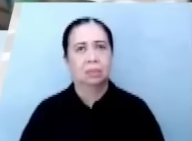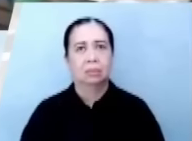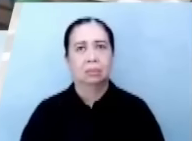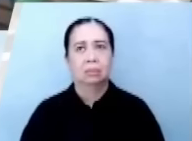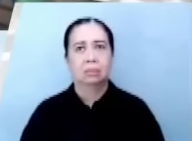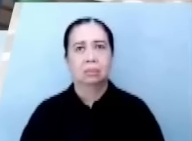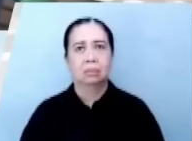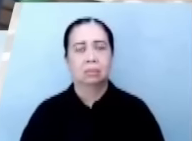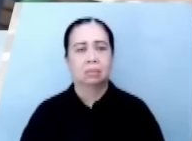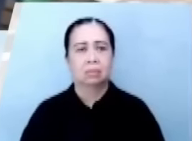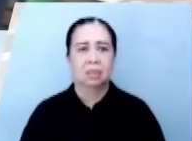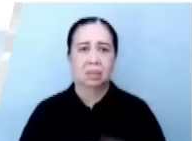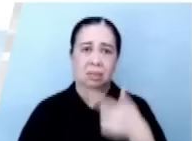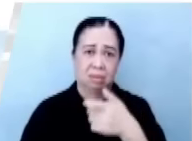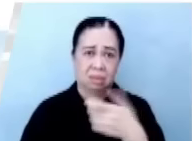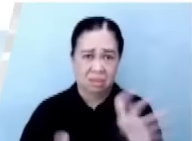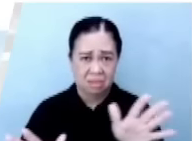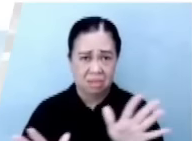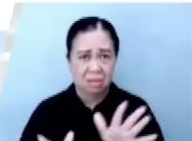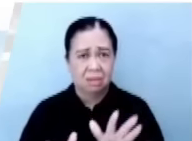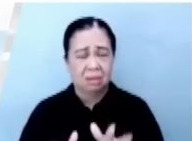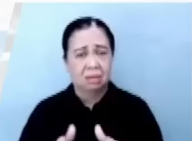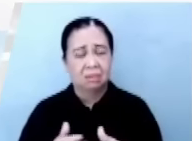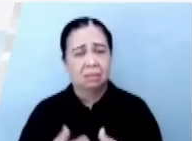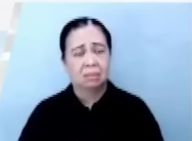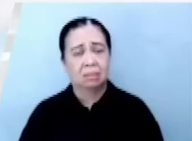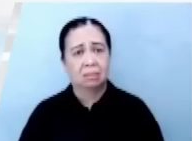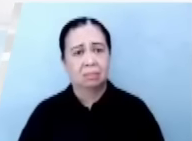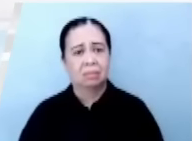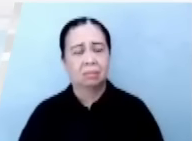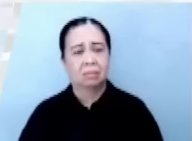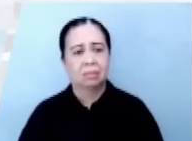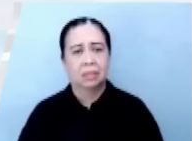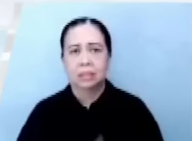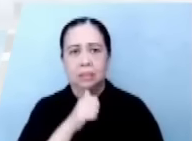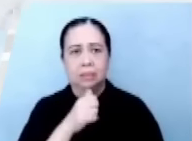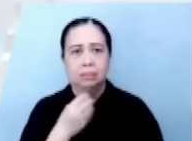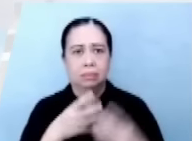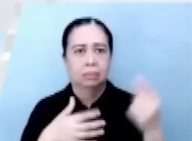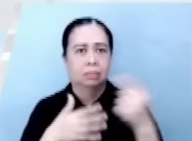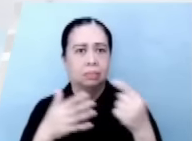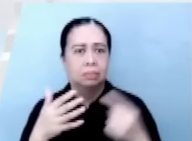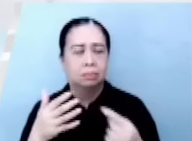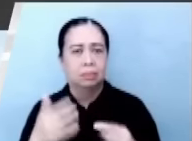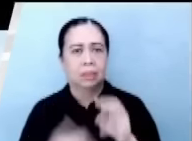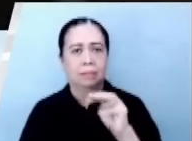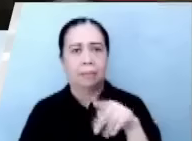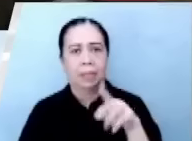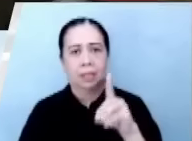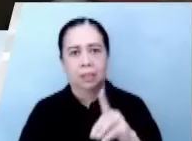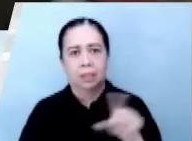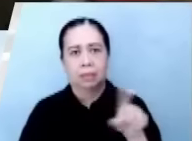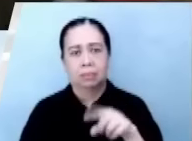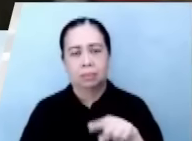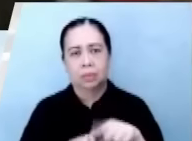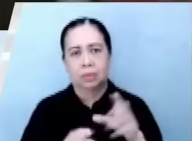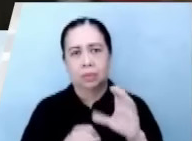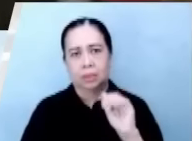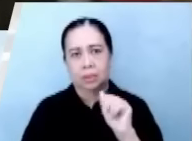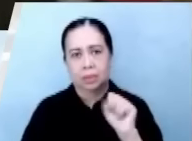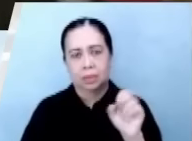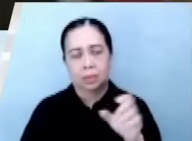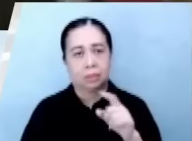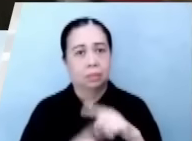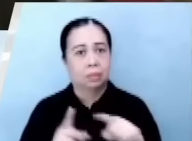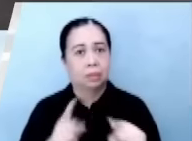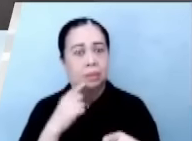Babarilin na siya ng ganun-ganun po. Hindi pa nagbibigay ng detalye ang Manila Police District sa kasong ito. Pero ayon sa asawa ng